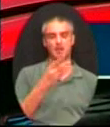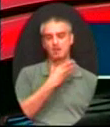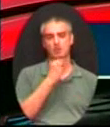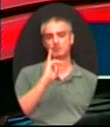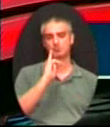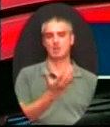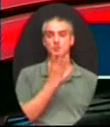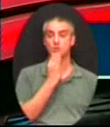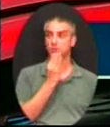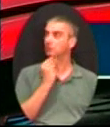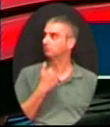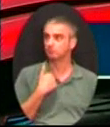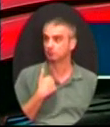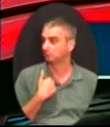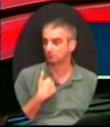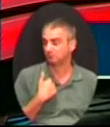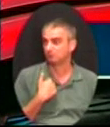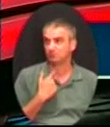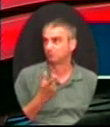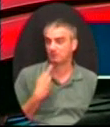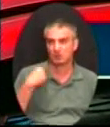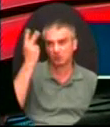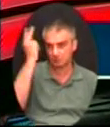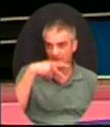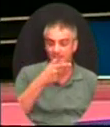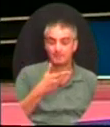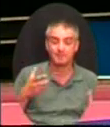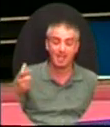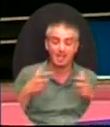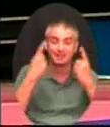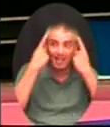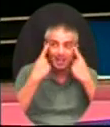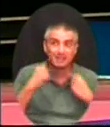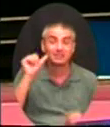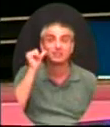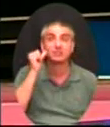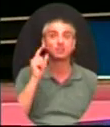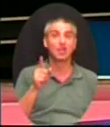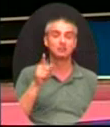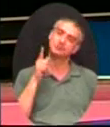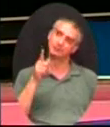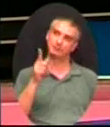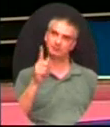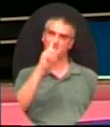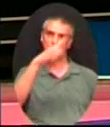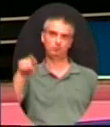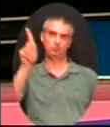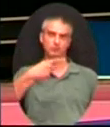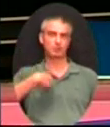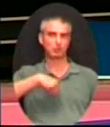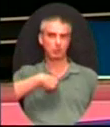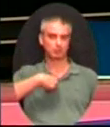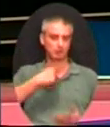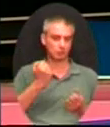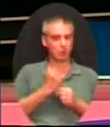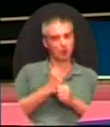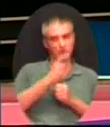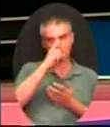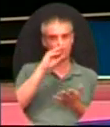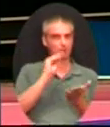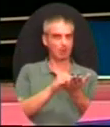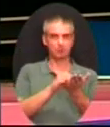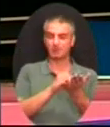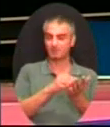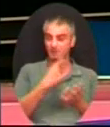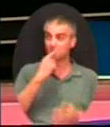משמעית. אבל אני רוצה גם לומר, לא צריך ל... הרי אנחנו מבינים שהעדה החרדית האשכנזית היא זה שפוסלת אותנו, או שמה קטם, ואני